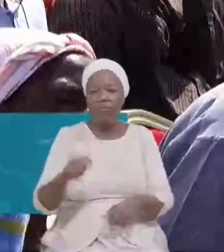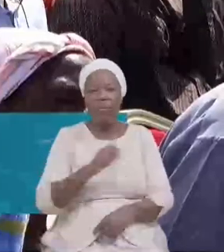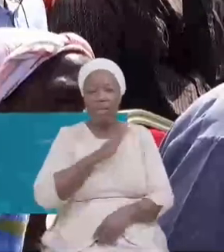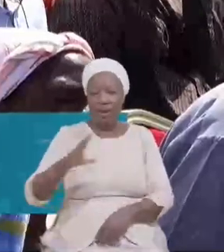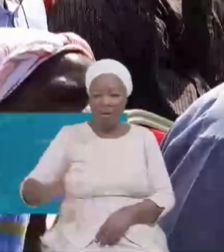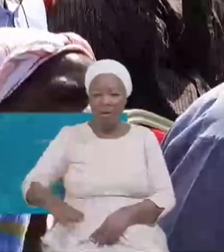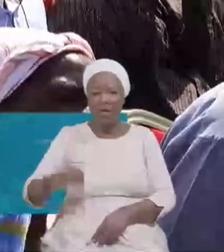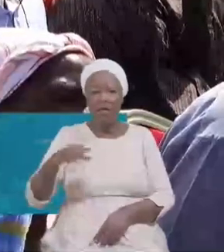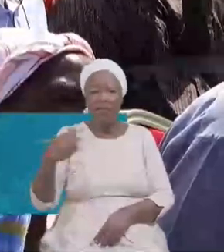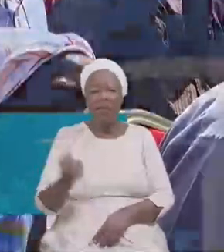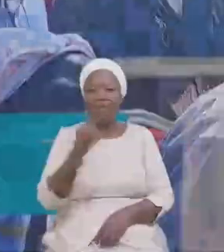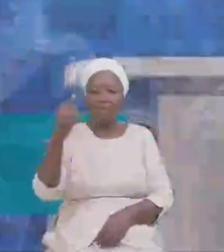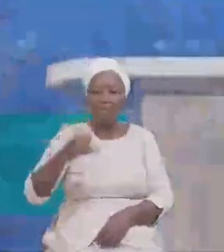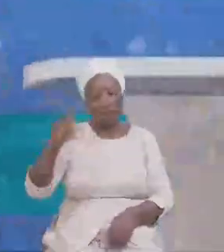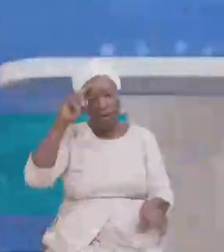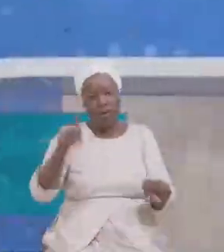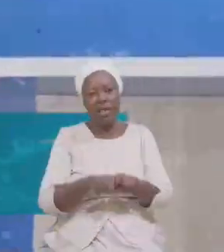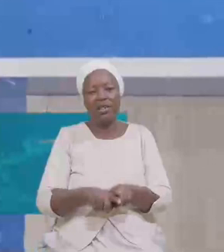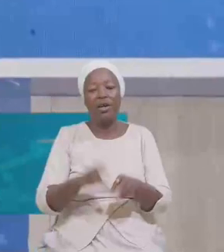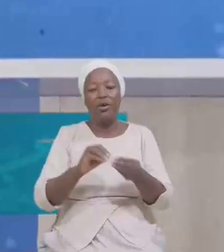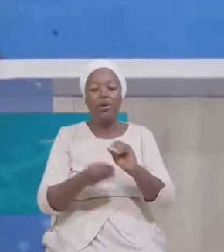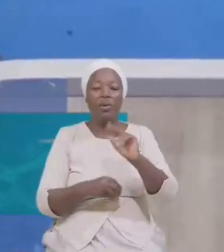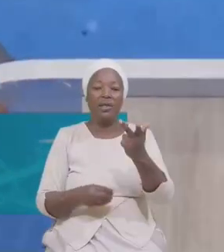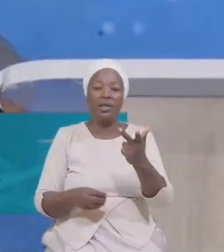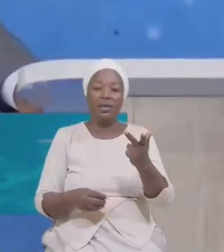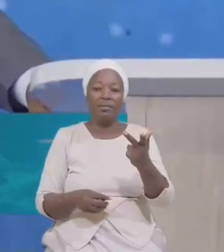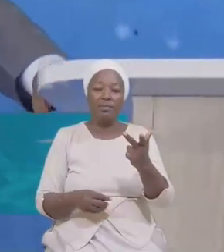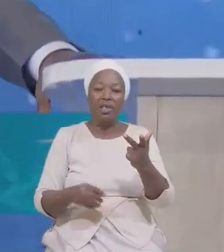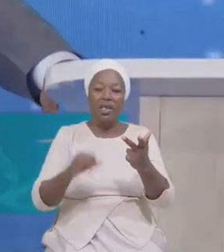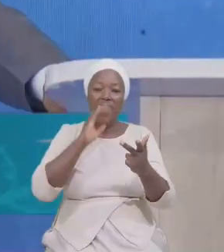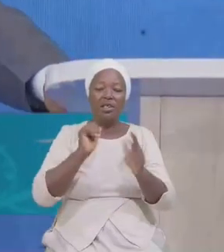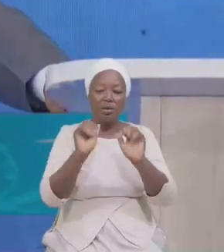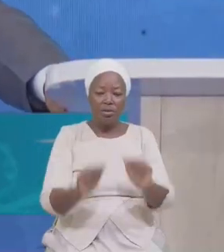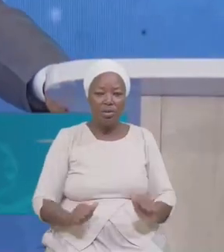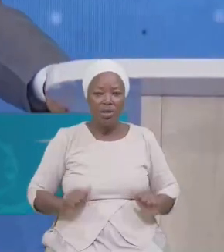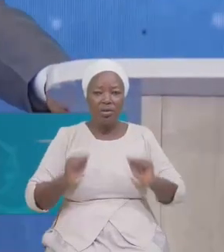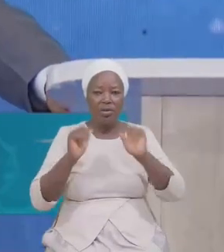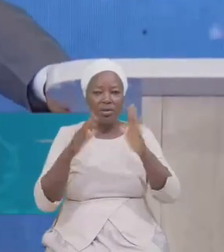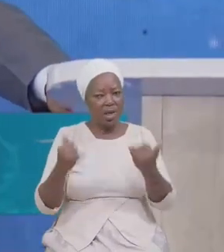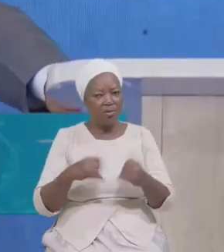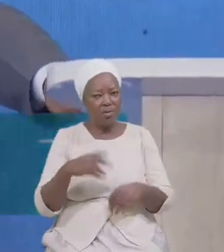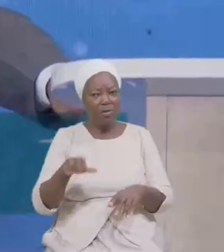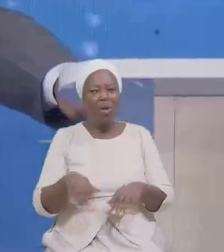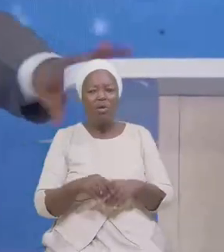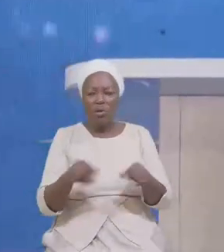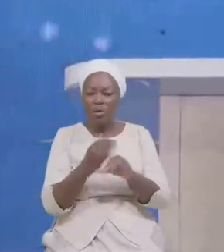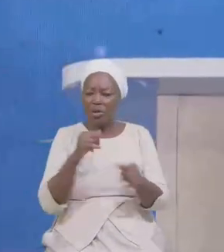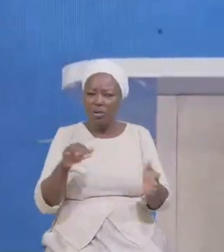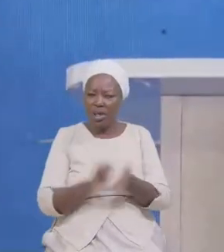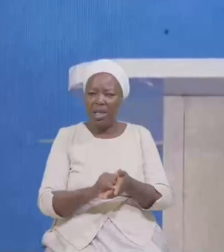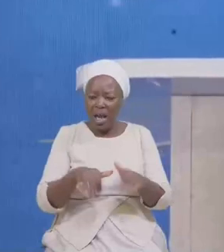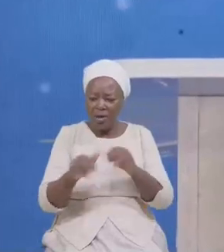Christ de l'alliance éternelle. Troisième point, nous verrons maintenant comment la voir, comment expérimenter cela,